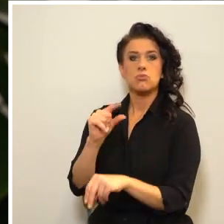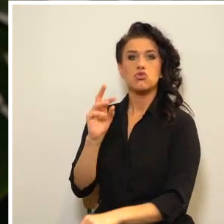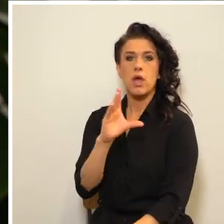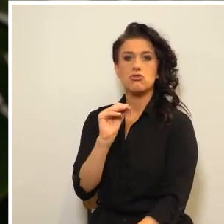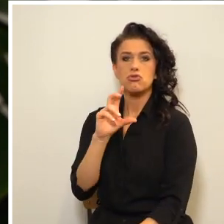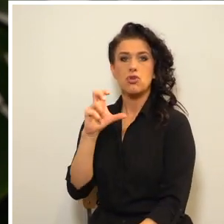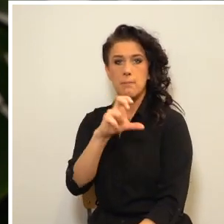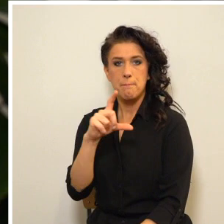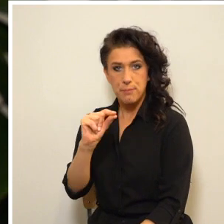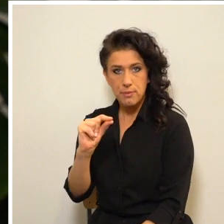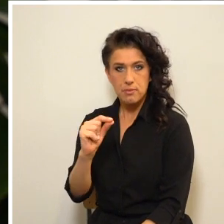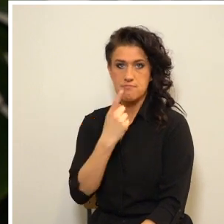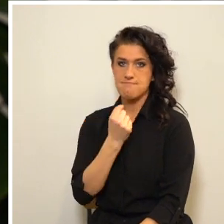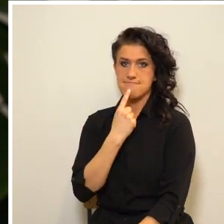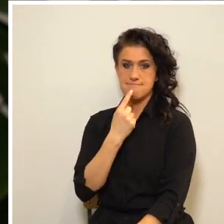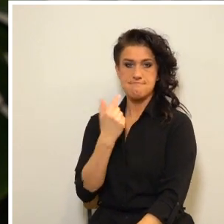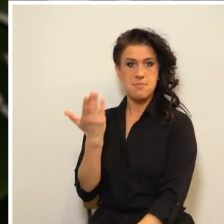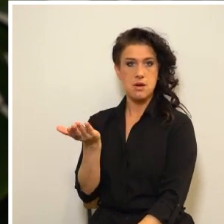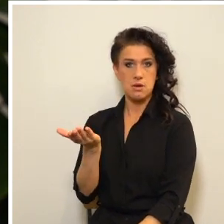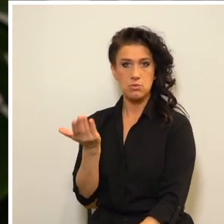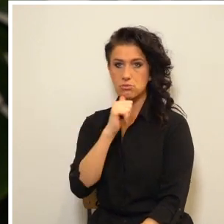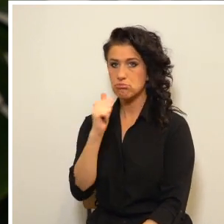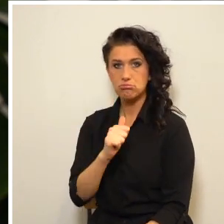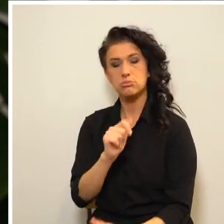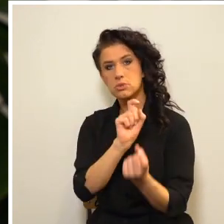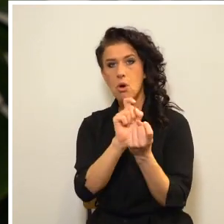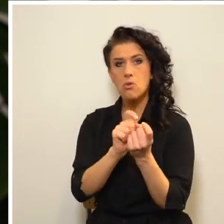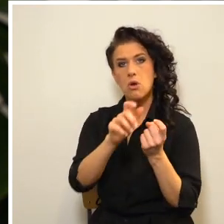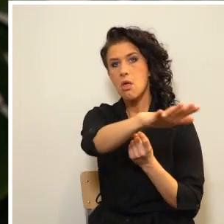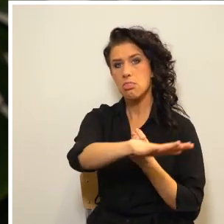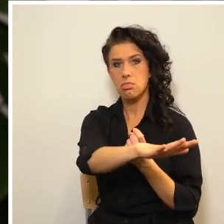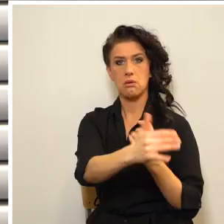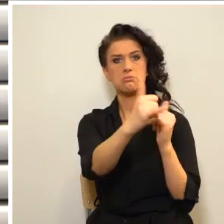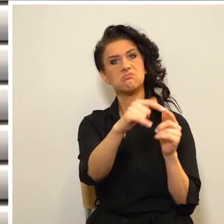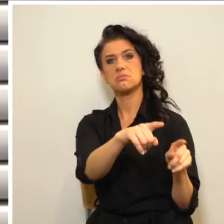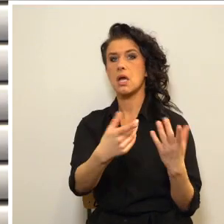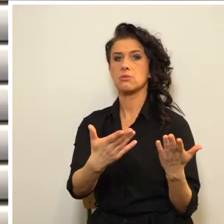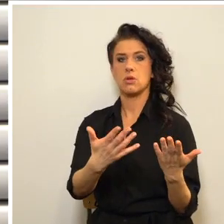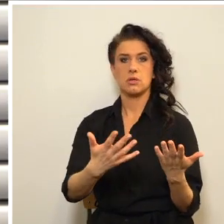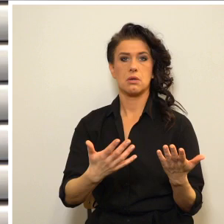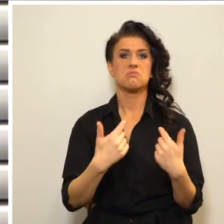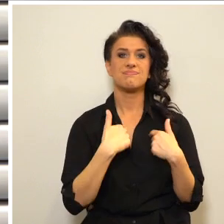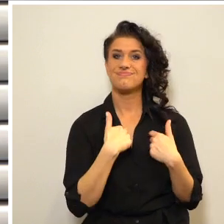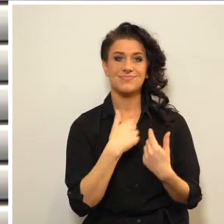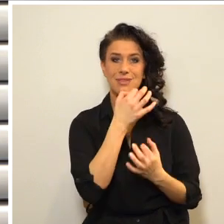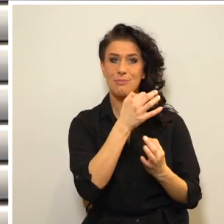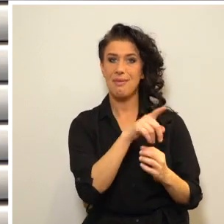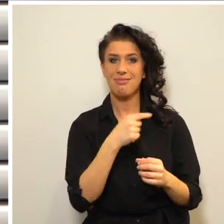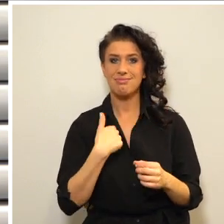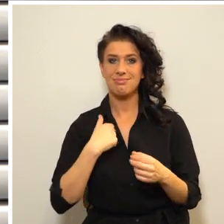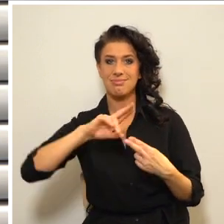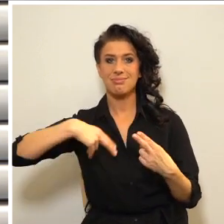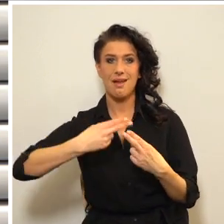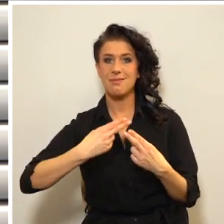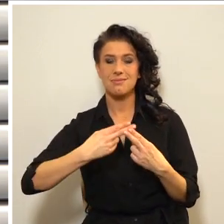chcesz do do innych państwach europejskich choćby naszych sąsiadów czynów na to pytanie nie podejmuje się w tej chwili